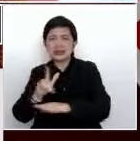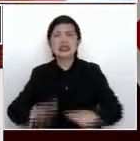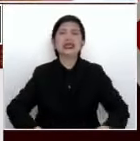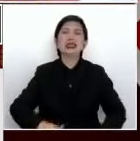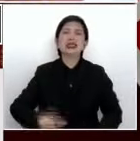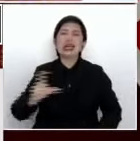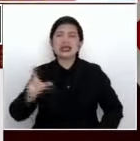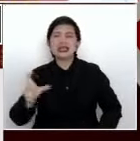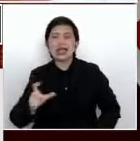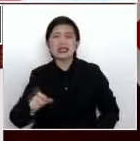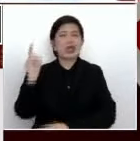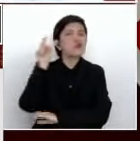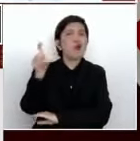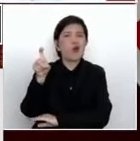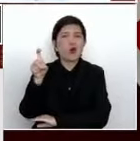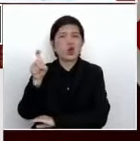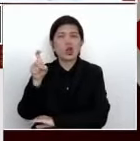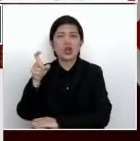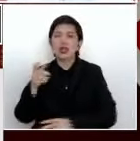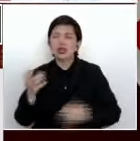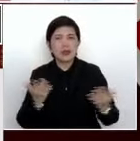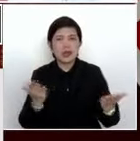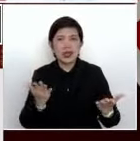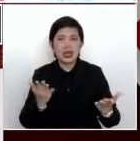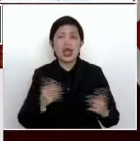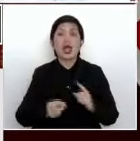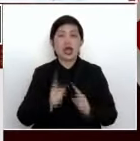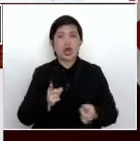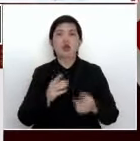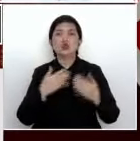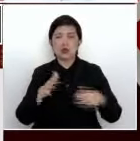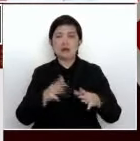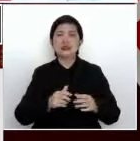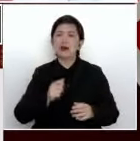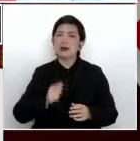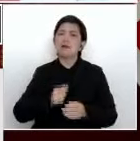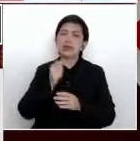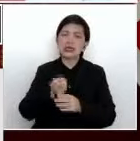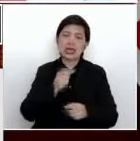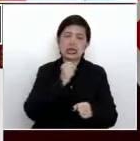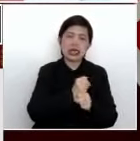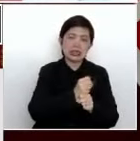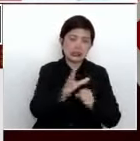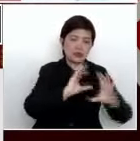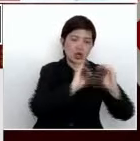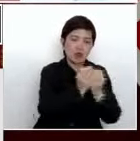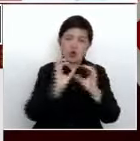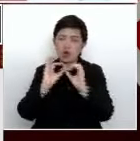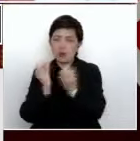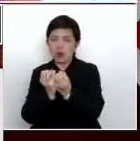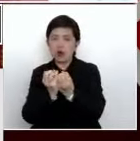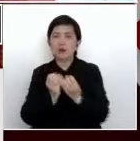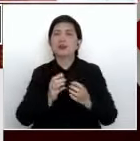Selatan dari Bogor dan dari manaun apabila fasilitas itu ada kenapa itu dilakukan supaya orang